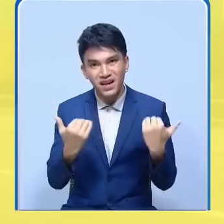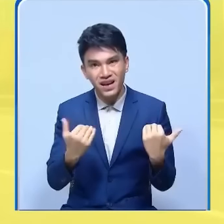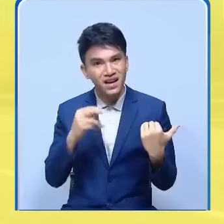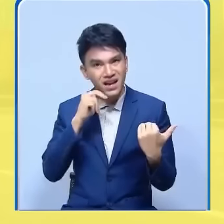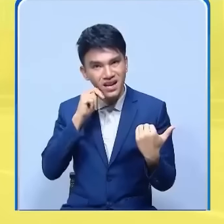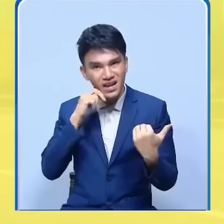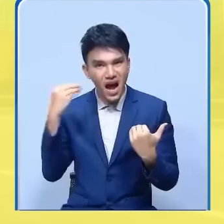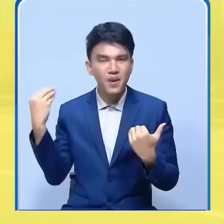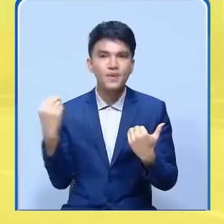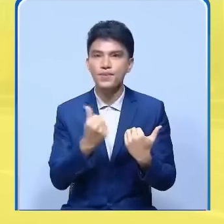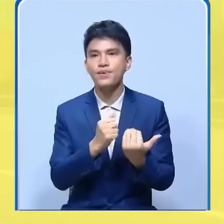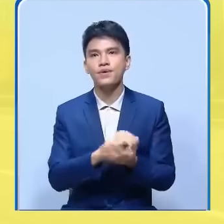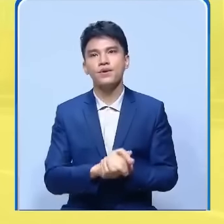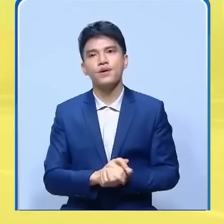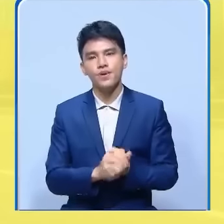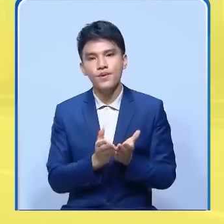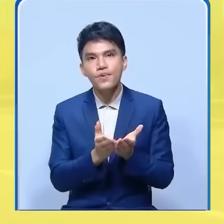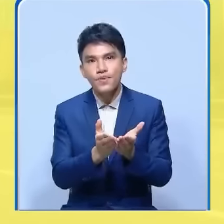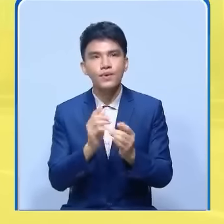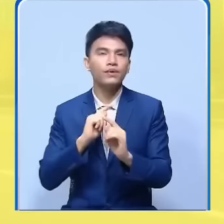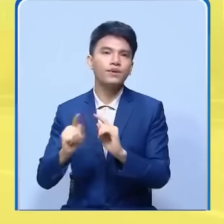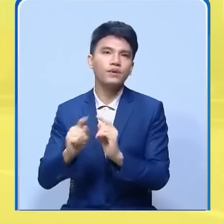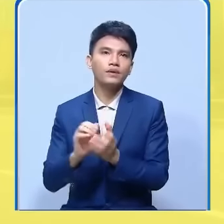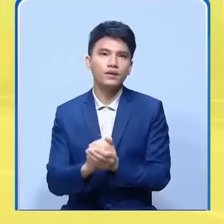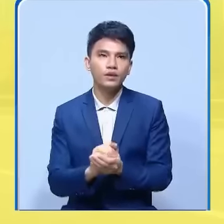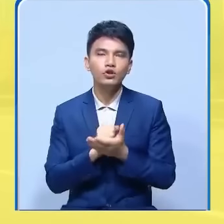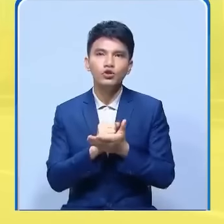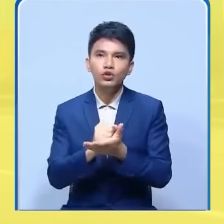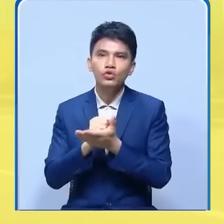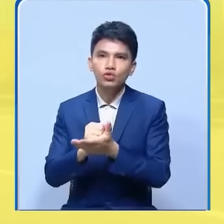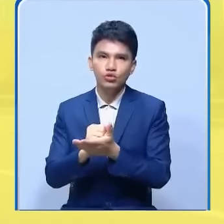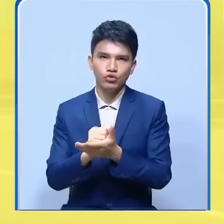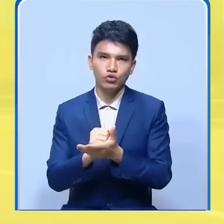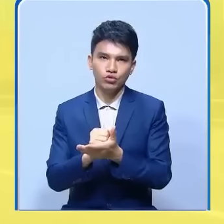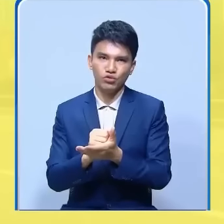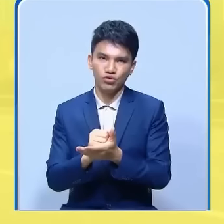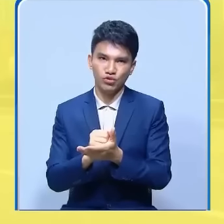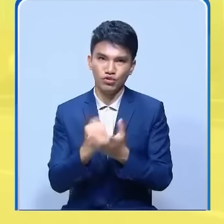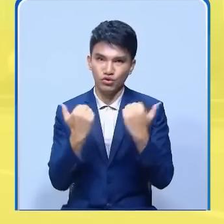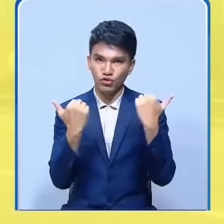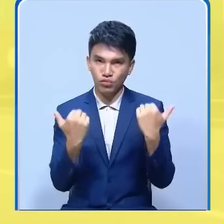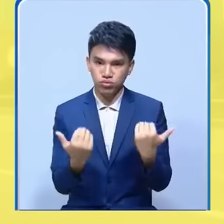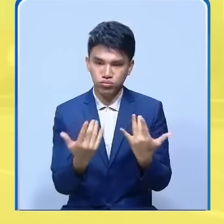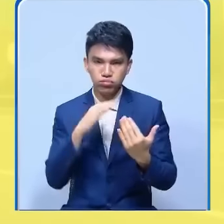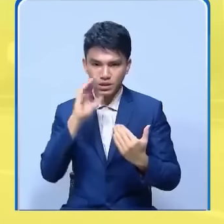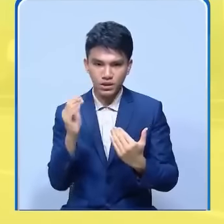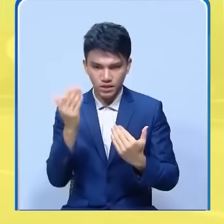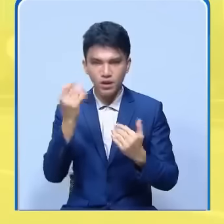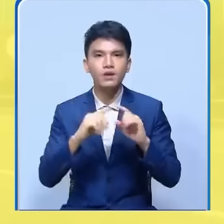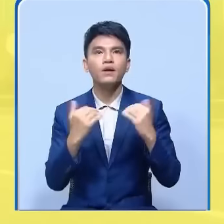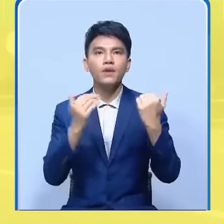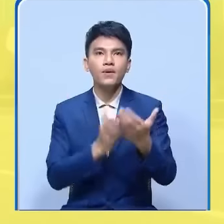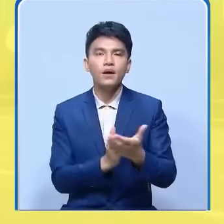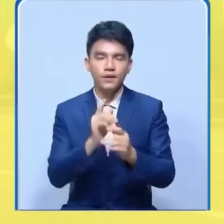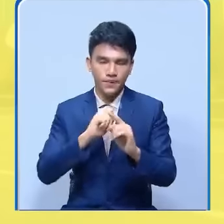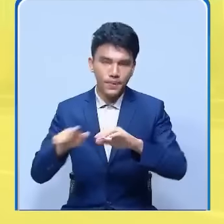ที่ยังเชี่ยวอยู่นะคะพวกเรือท้องแบนอะไรต่างๆเนี่ยยังเข้าไปช่วยไม่ได้เต็มที่เพราะฉะนั้นเนี่ยต้องรอนิดนึงแต่ว่าทุกฝ่ายเขาสแต